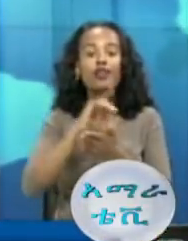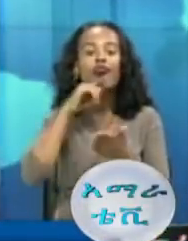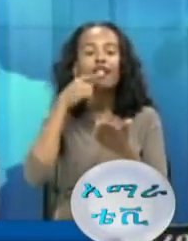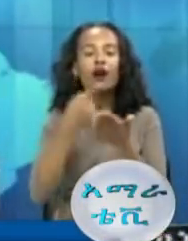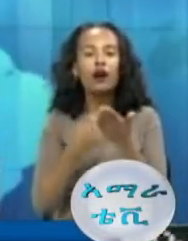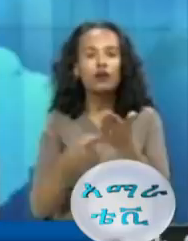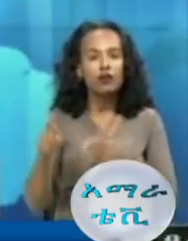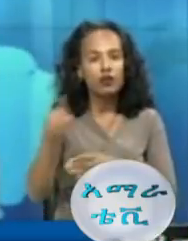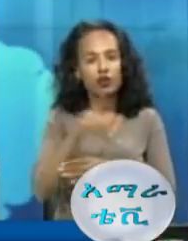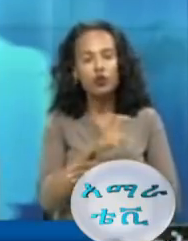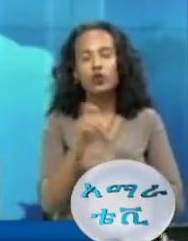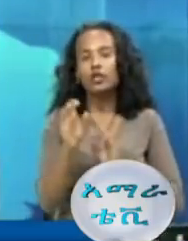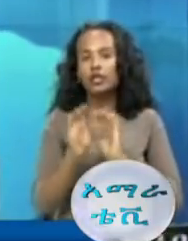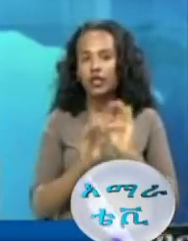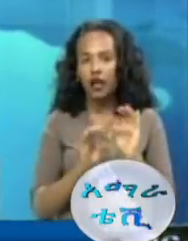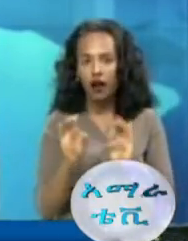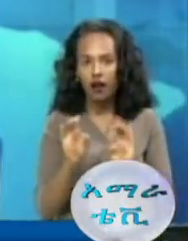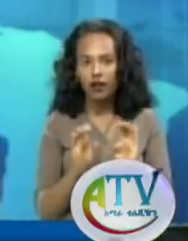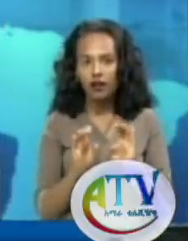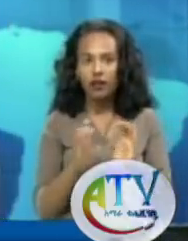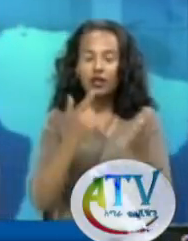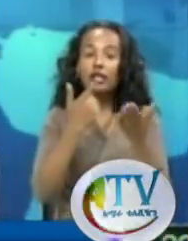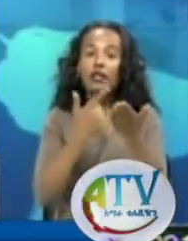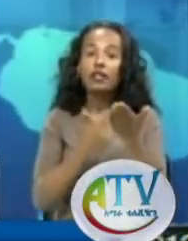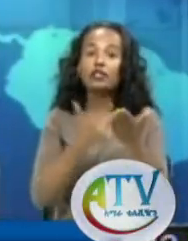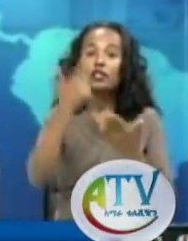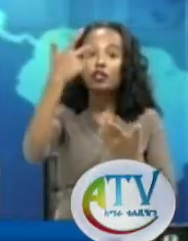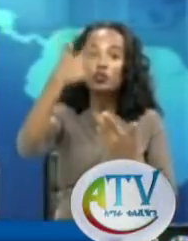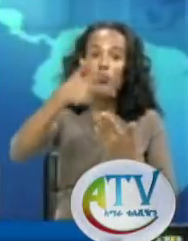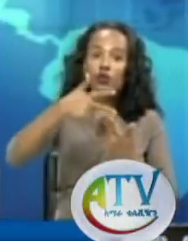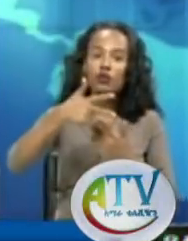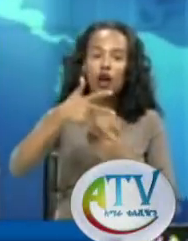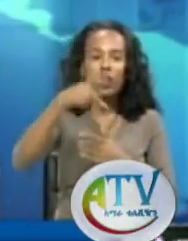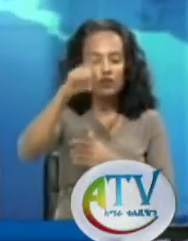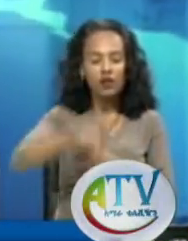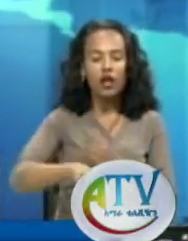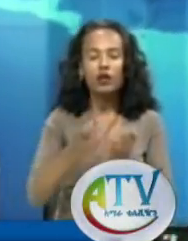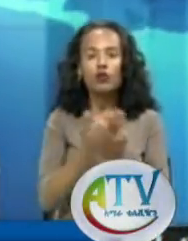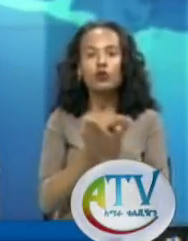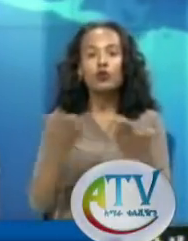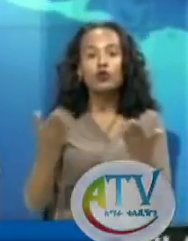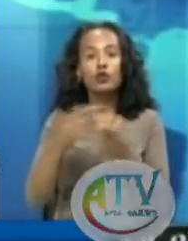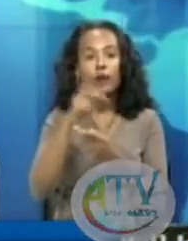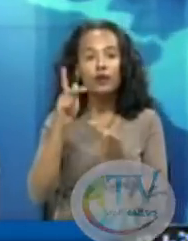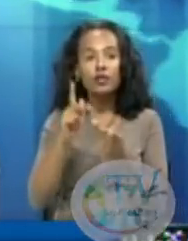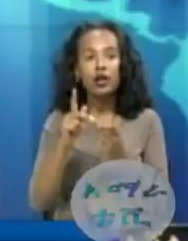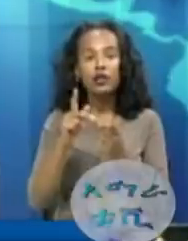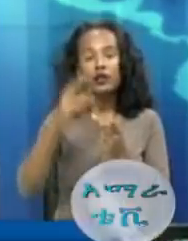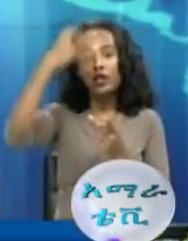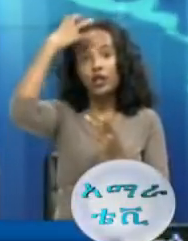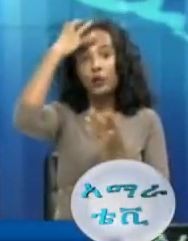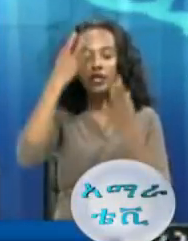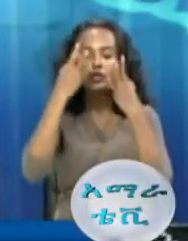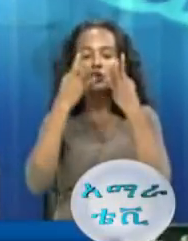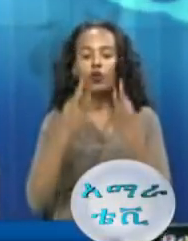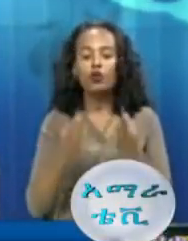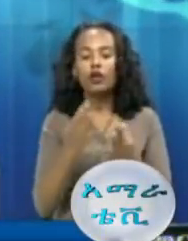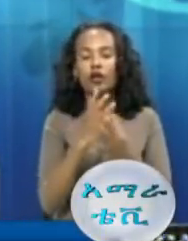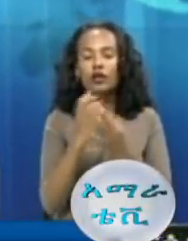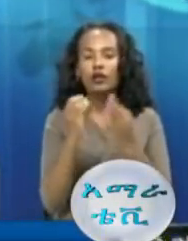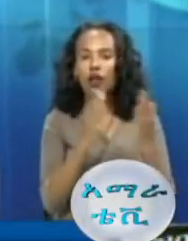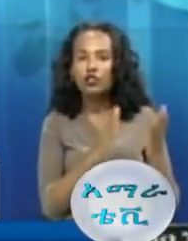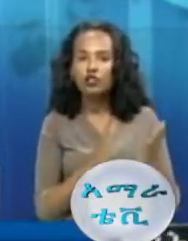እንዲሆን ይደረጋል። እነዚህን ሶስት አስፈላጊ ጉዳዮች ለማሳካት የመንግስት ቁርጠኝነትና